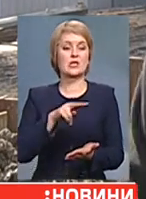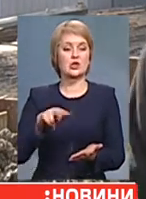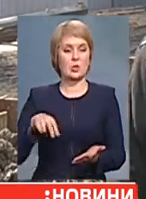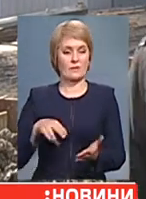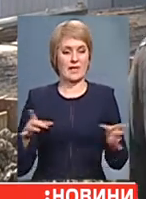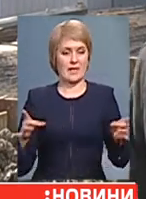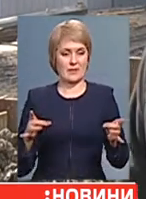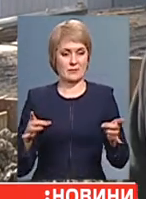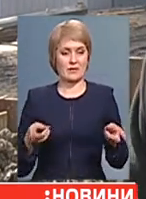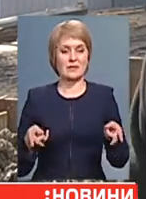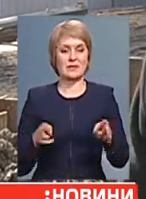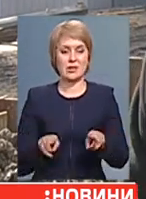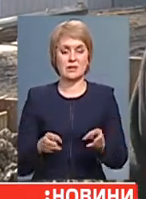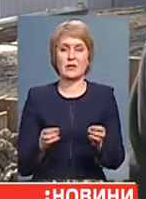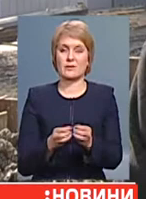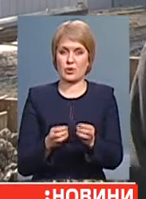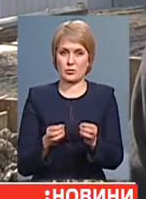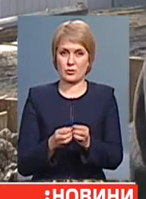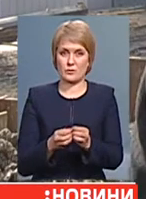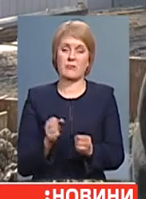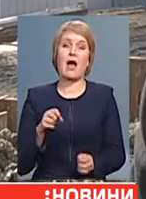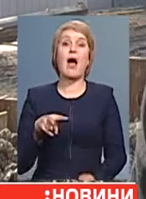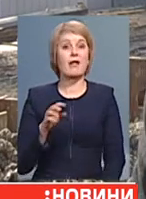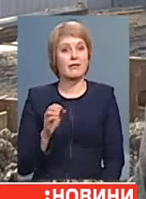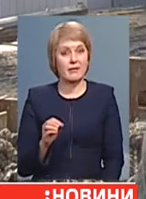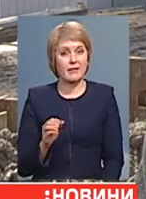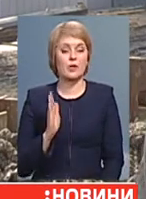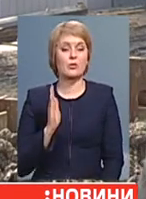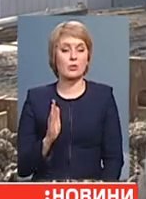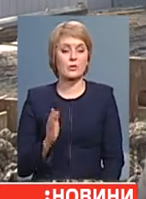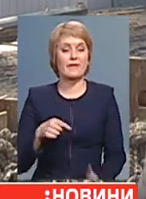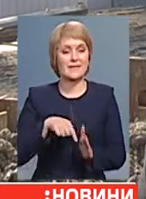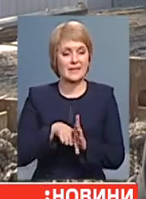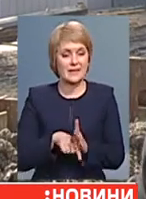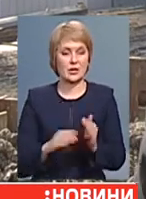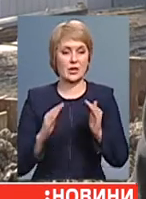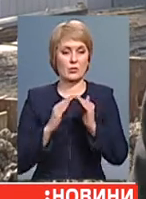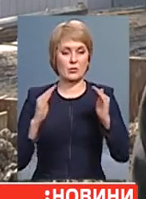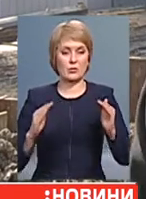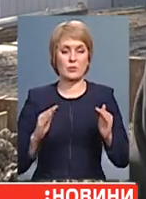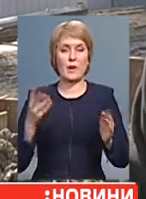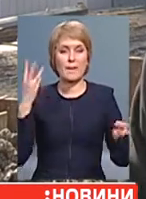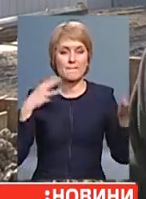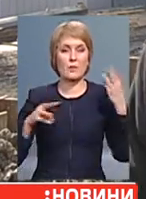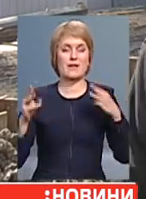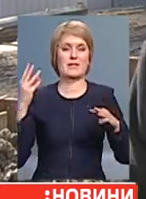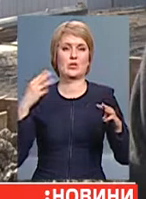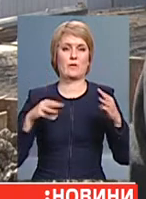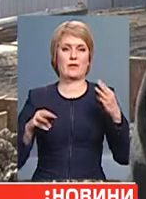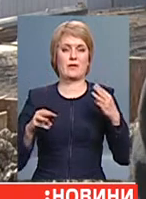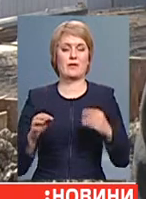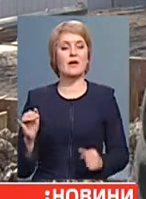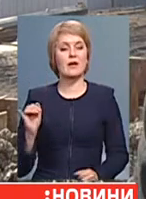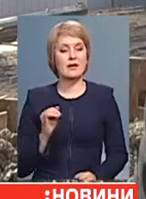будівлі залишаться такі, як були, але вони будуть всередині, будівля буде модернізована.